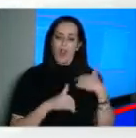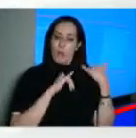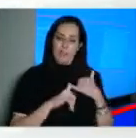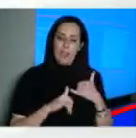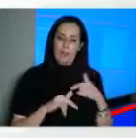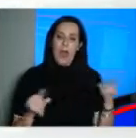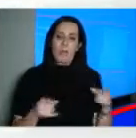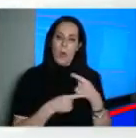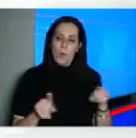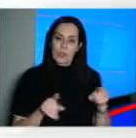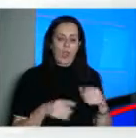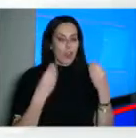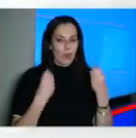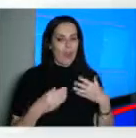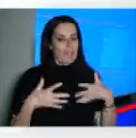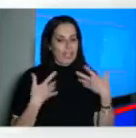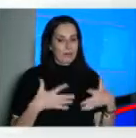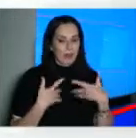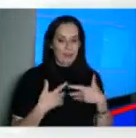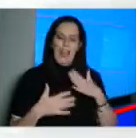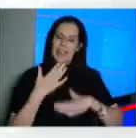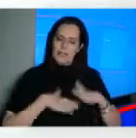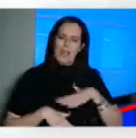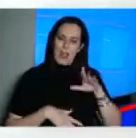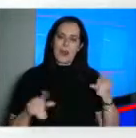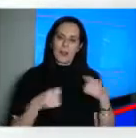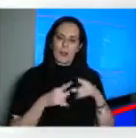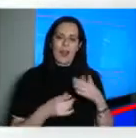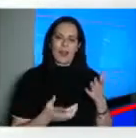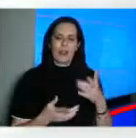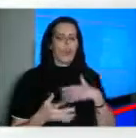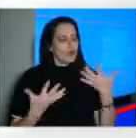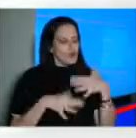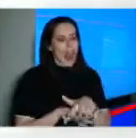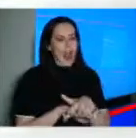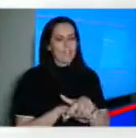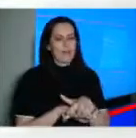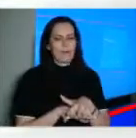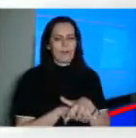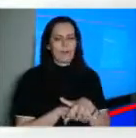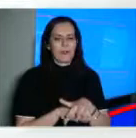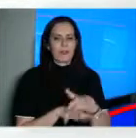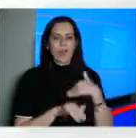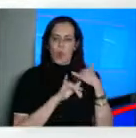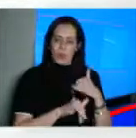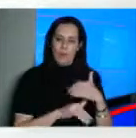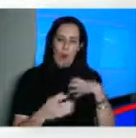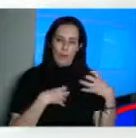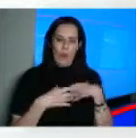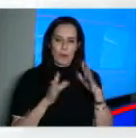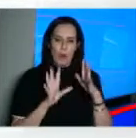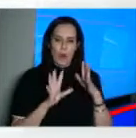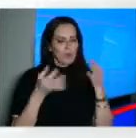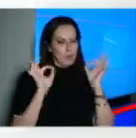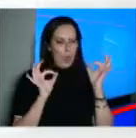את המוזיקה הטובה והשמחה והנעימה, וגם את המוזיקה הקלאסית, אנחנו משלבים. בעצם אנחנו נותנים פה מופע מאוד